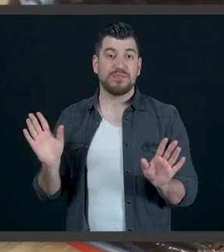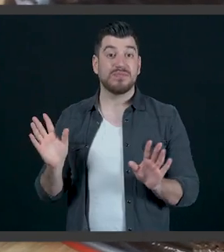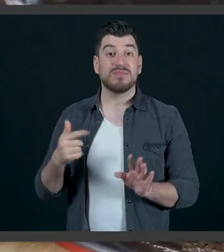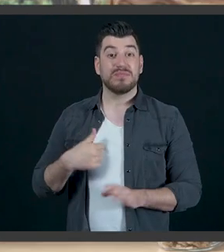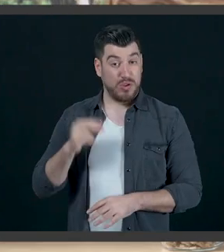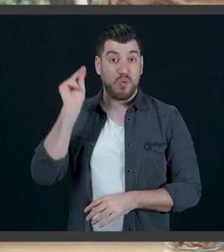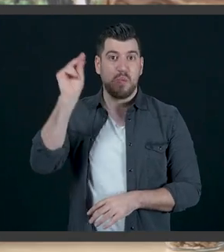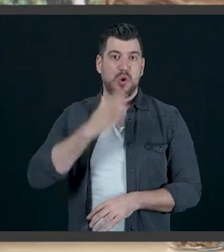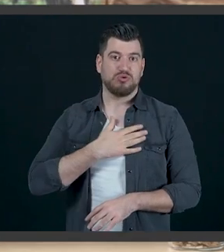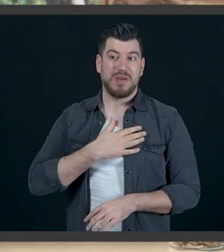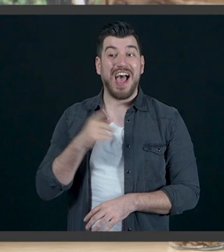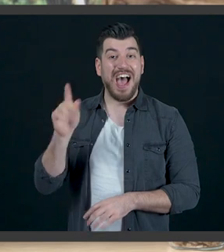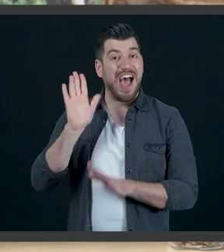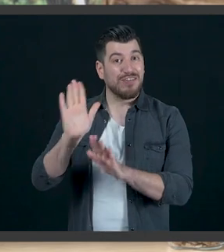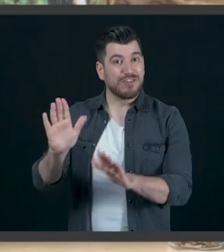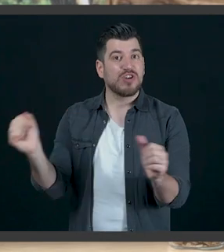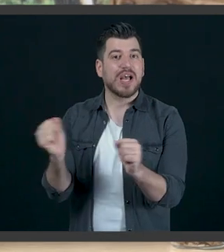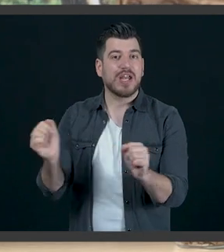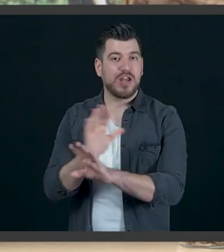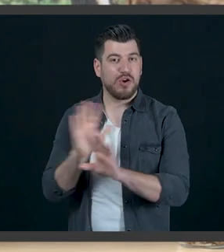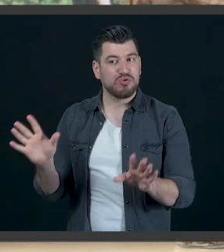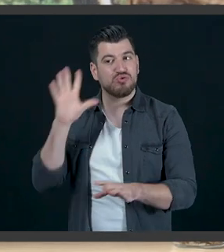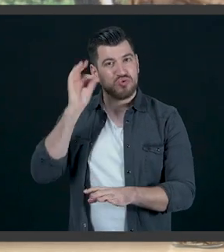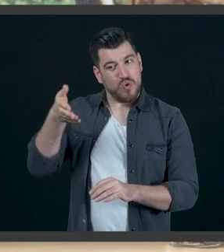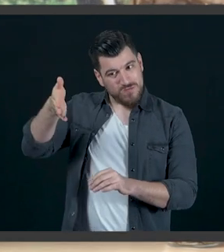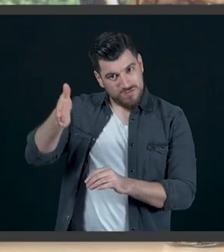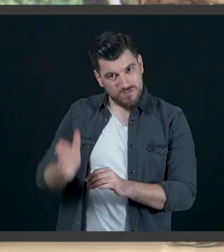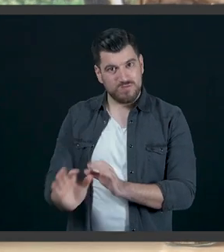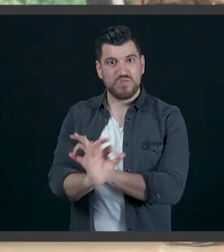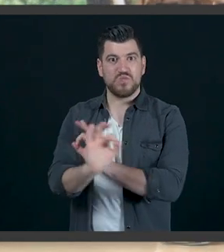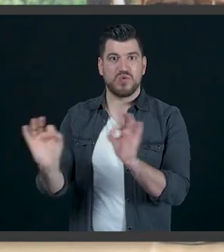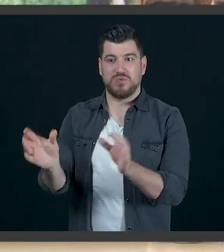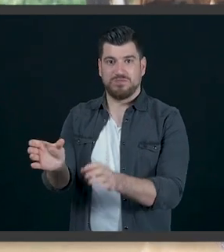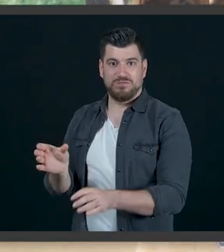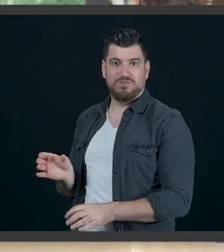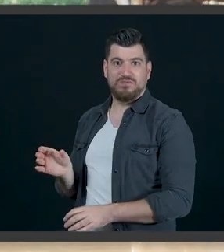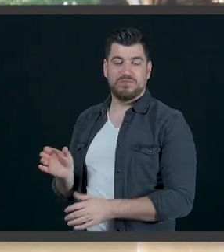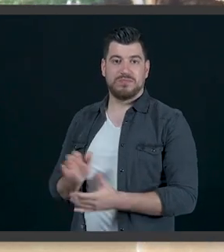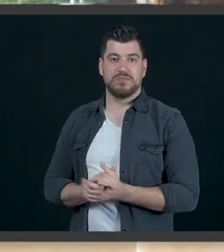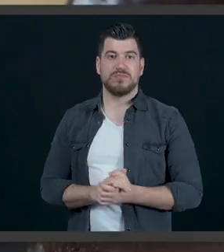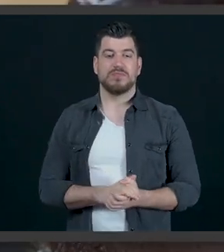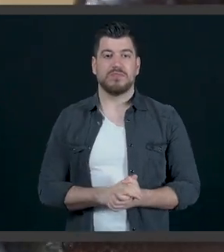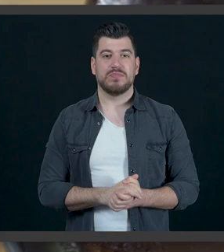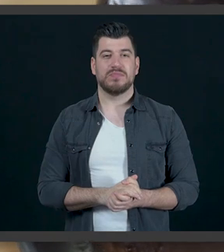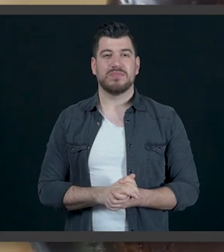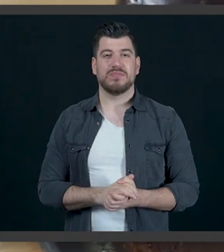Θα τα αφήσετε να κρυώσει, σας παρακαλώ αφήστε να κρυώσει για να βγει ένα σωστό κομμάτι. Λοιπόν, ένα μαχαιράκι θα πάρω αυτό